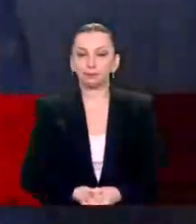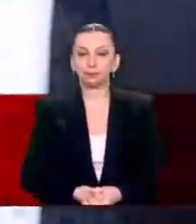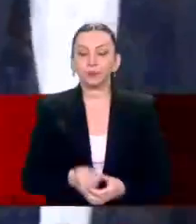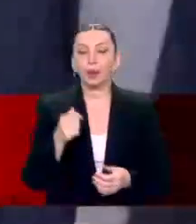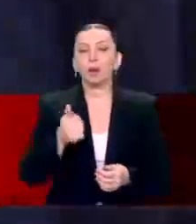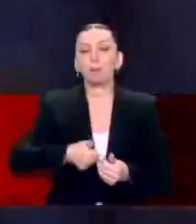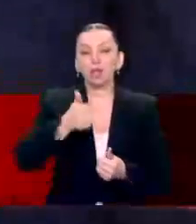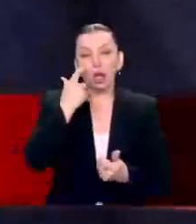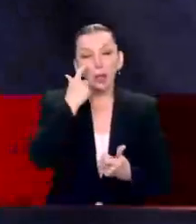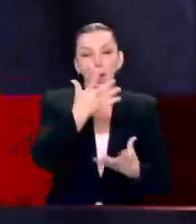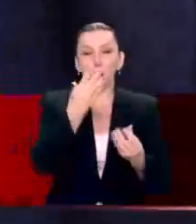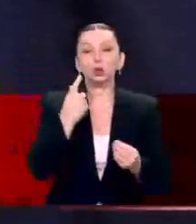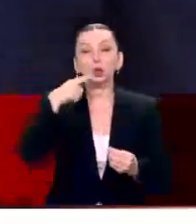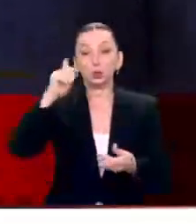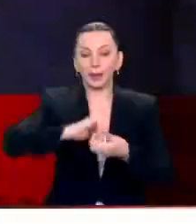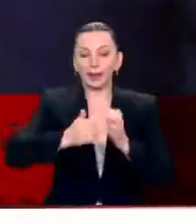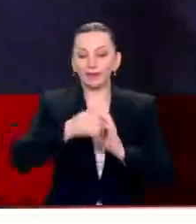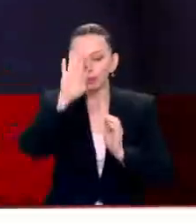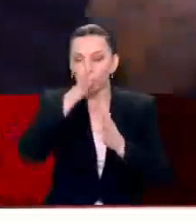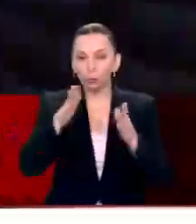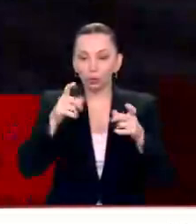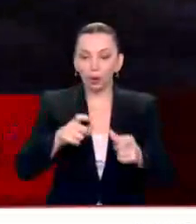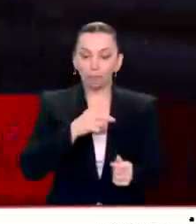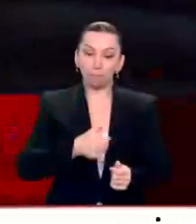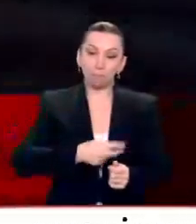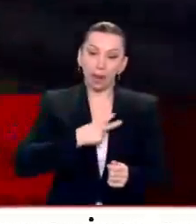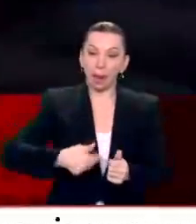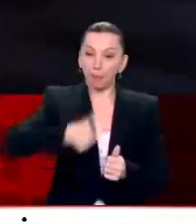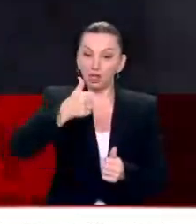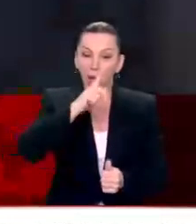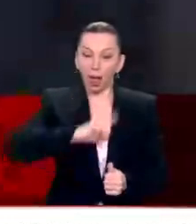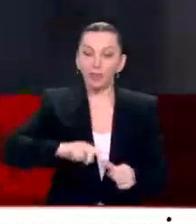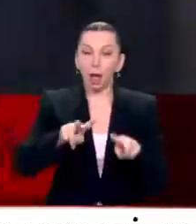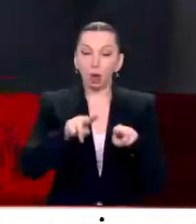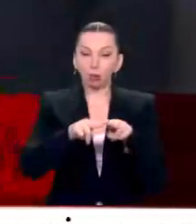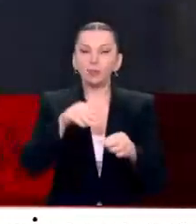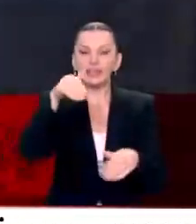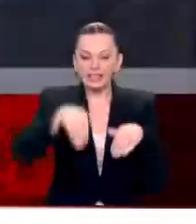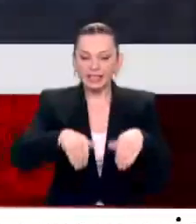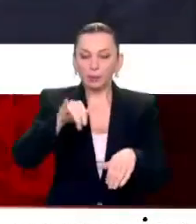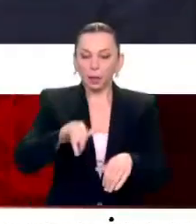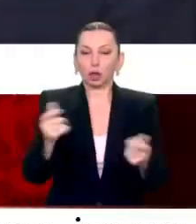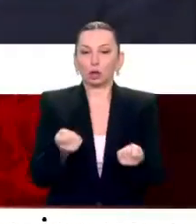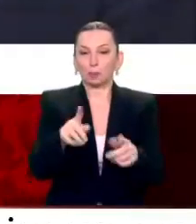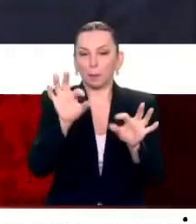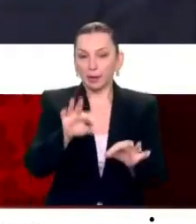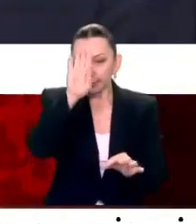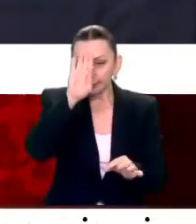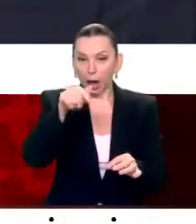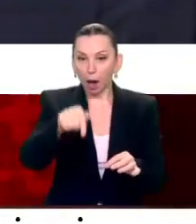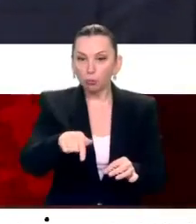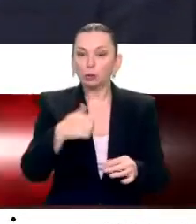Başkanım hayırlı olsun. Cumhur İttifakı'nın İstanbul Büyükşehir Belediye Başkan adayı Murat Kurum seçim çalışmalarına başladı. İstanbul'da